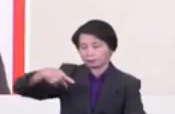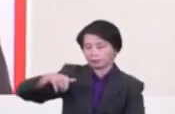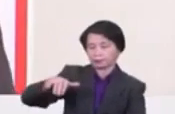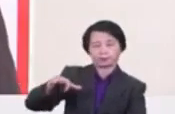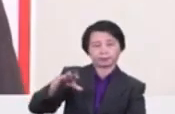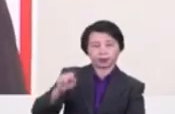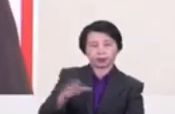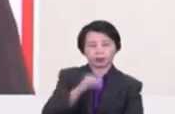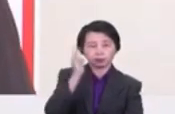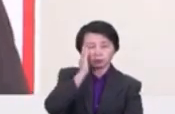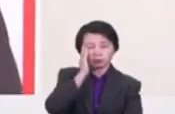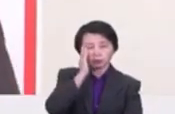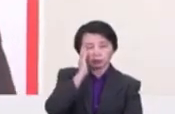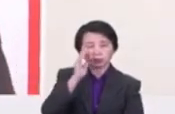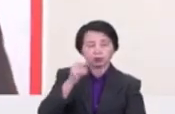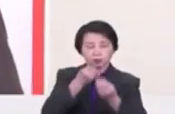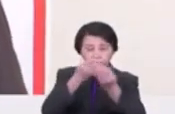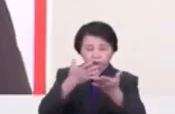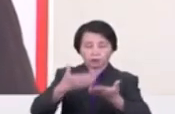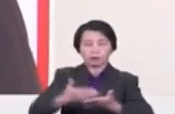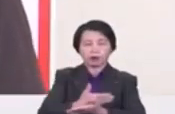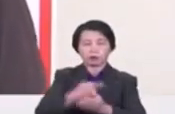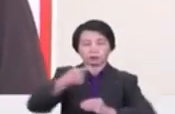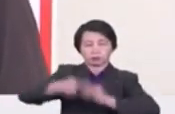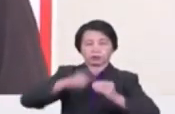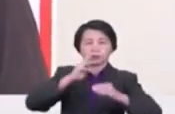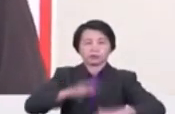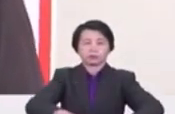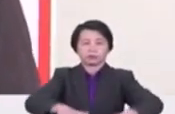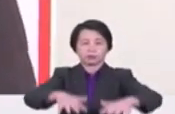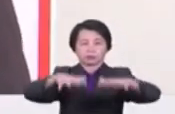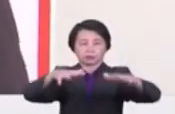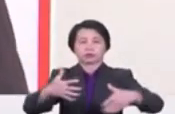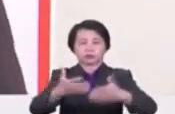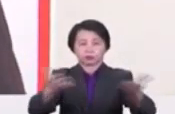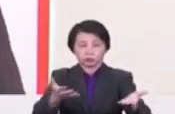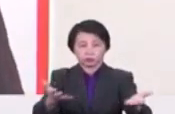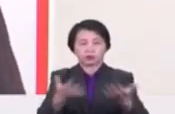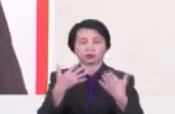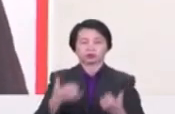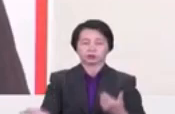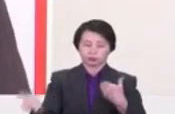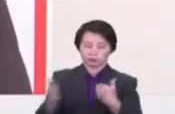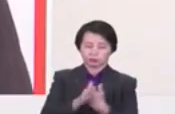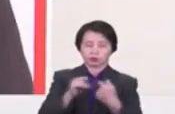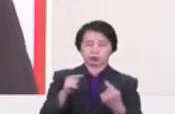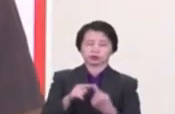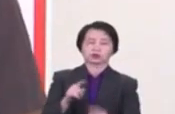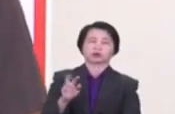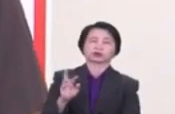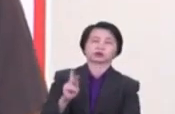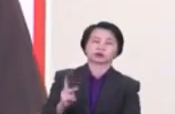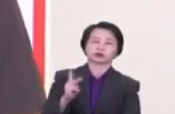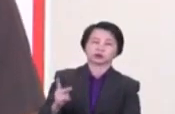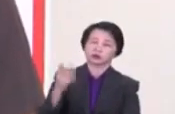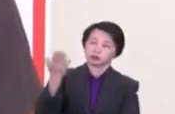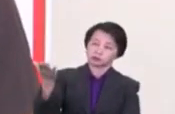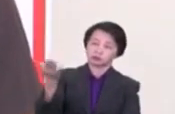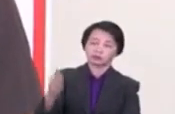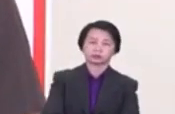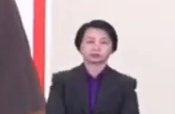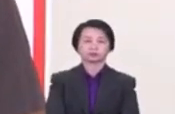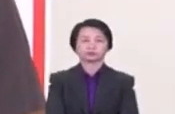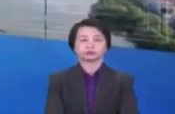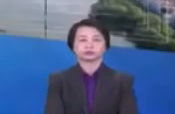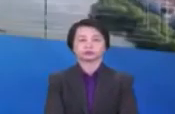mengemaklum tentang info terkini berhubung dengan banjir di daerah Beaufort. Untuk itu kita kembali semula ke studio, silakan.